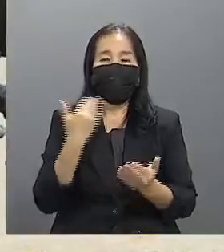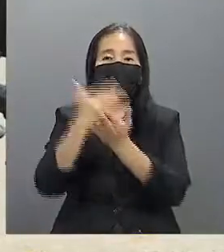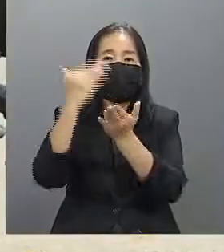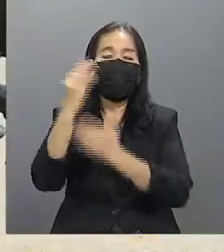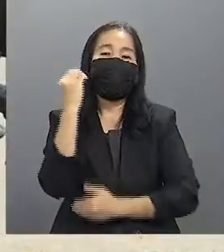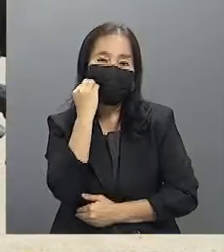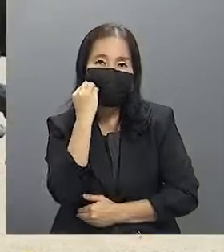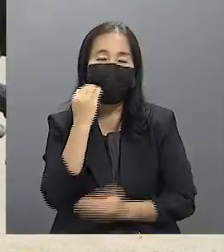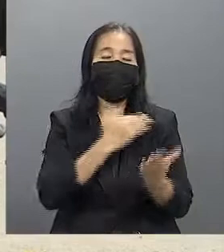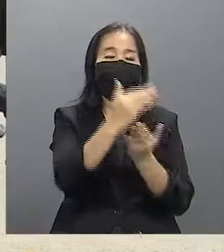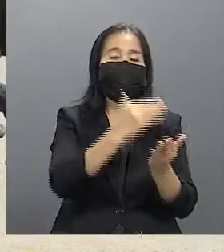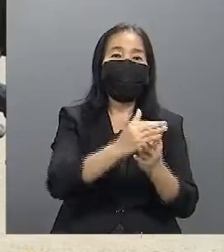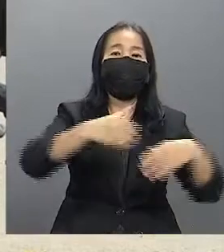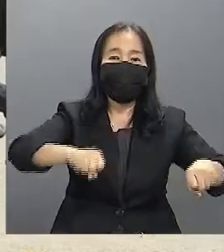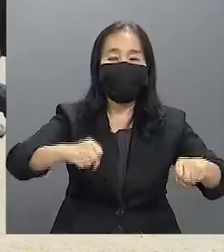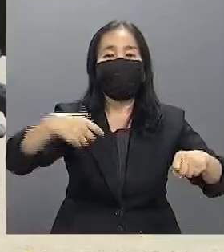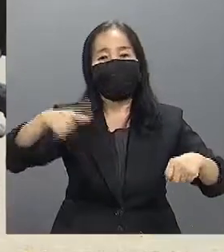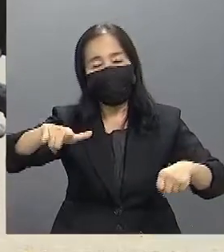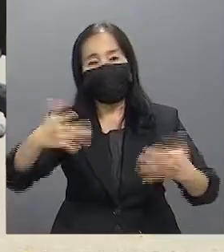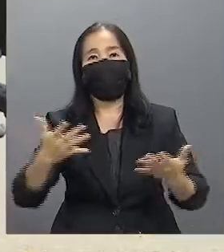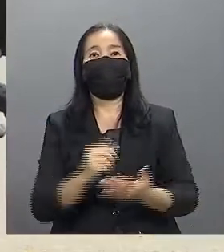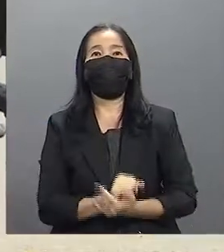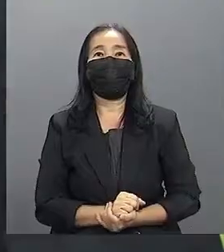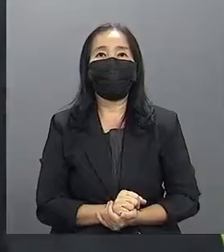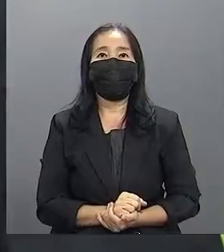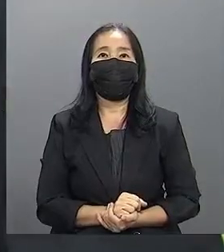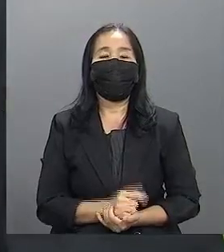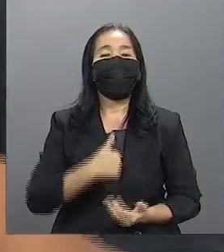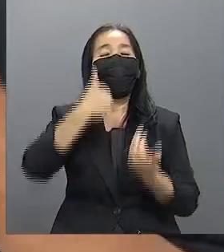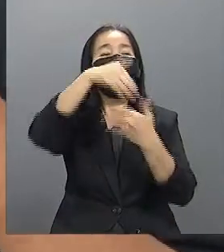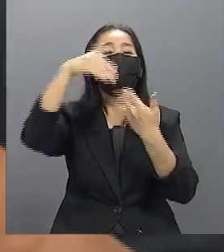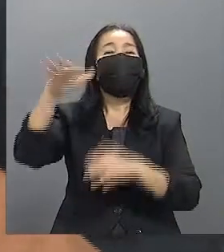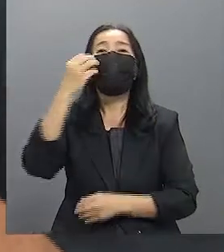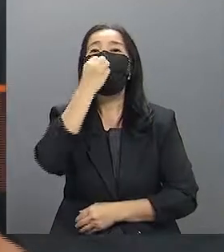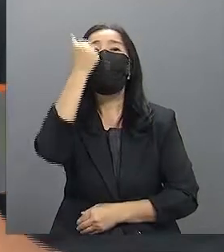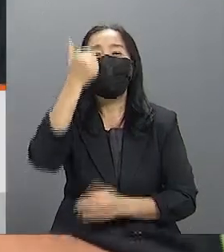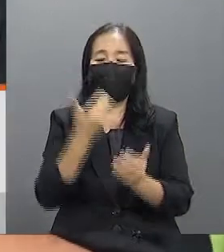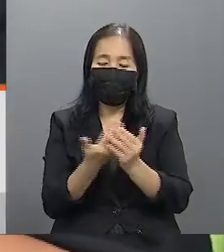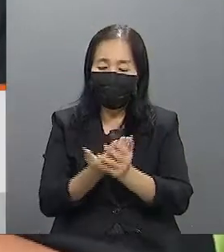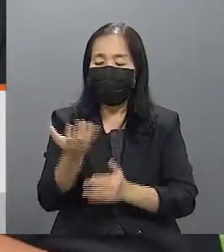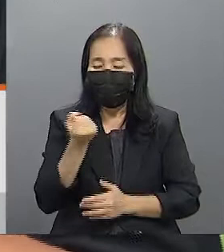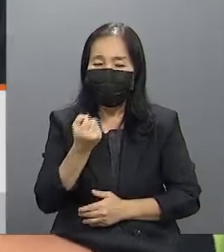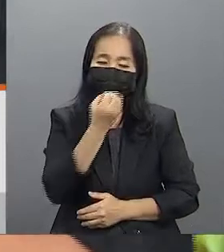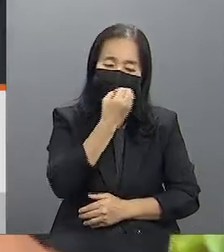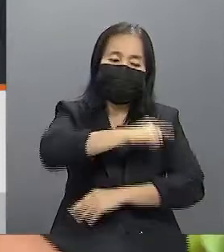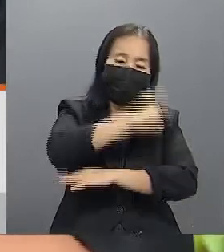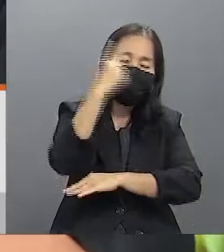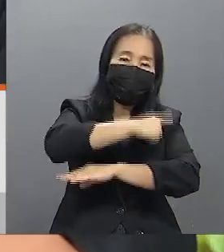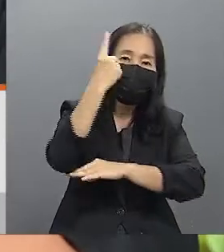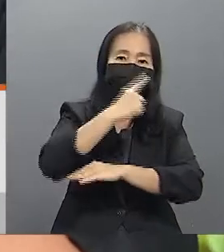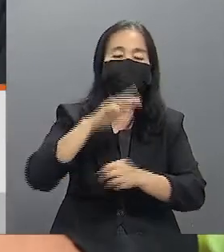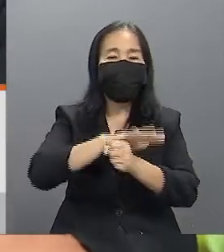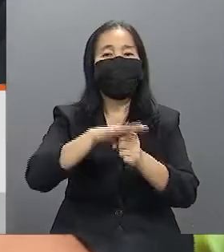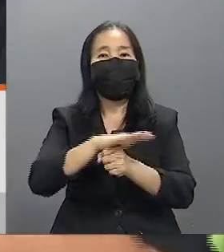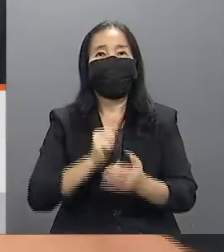ผ่อนรถเพิ่งส่งอาหารแล้วก็อยากมีรายได้เข้ามาไว้กินวันๆได้ค่ะเพราะว่าจะรอ